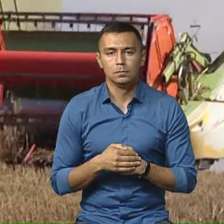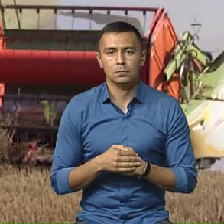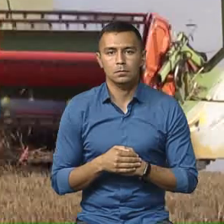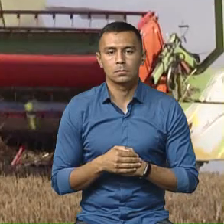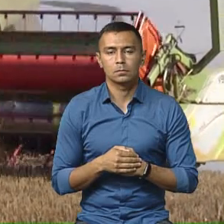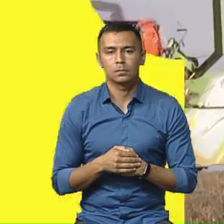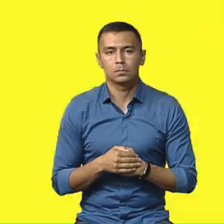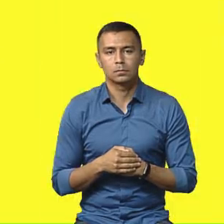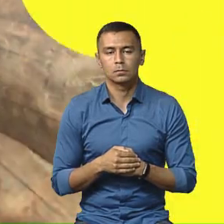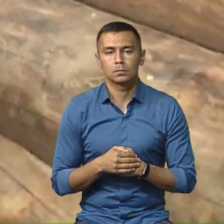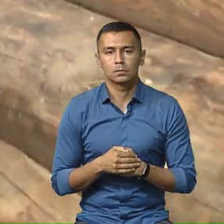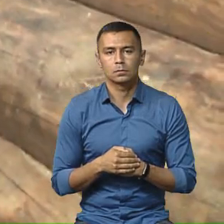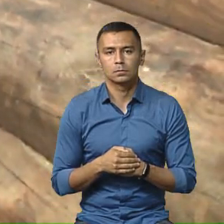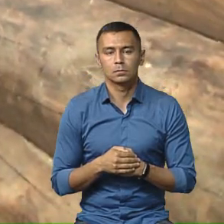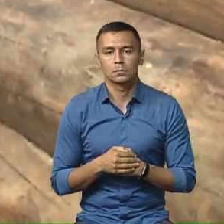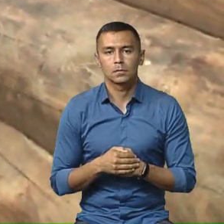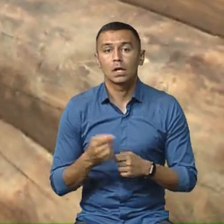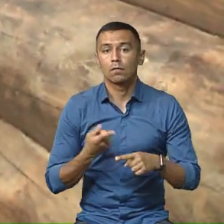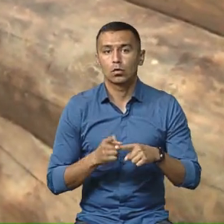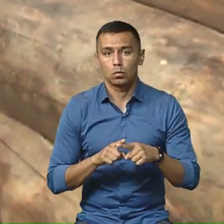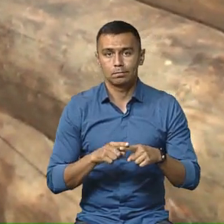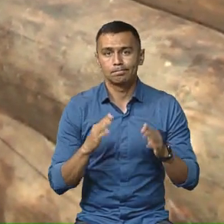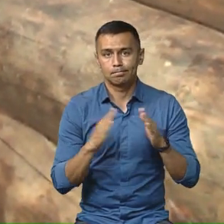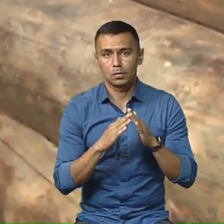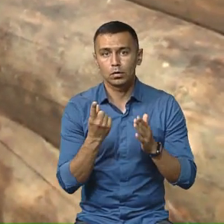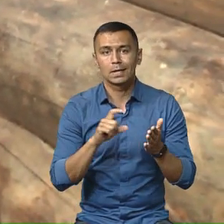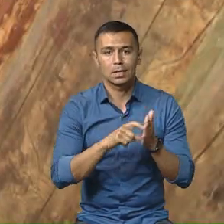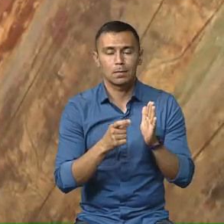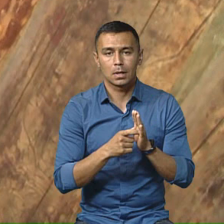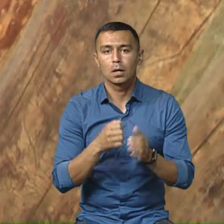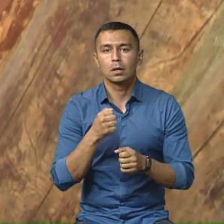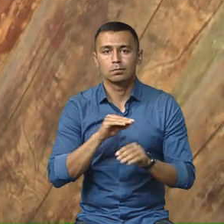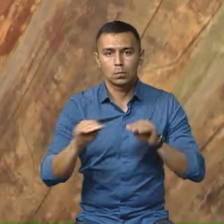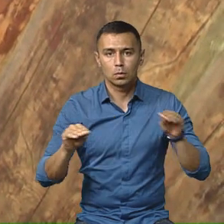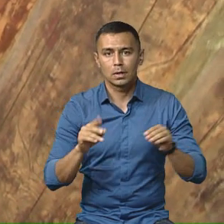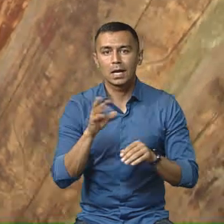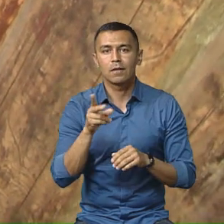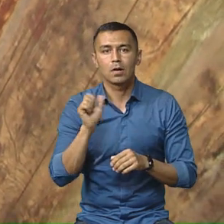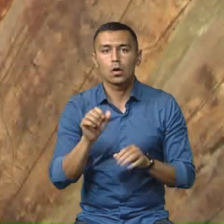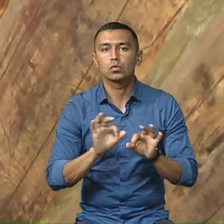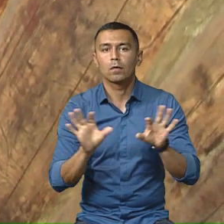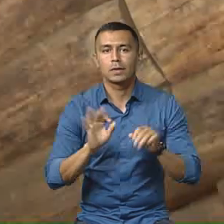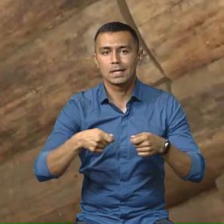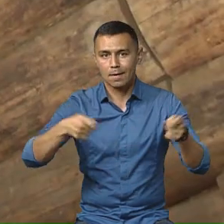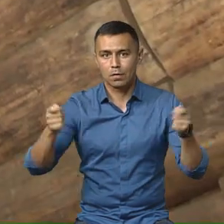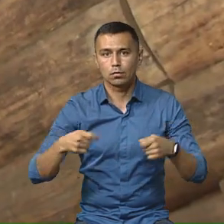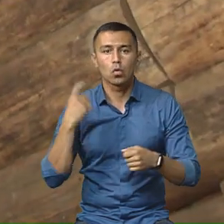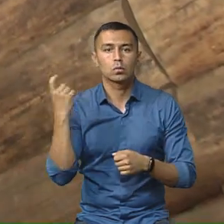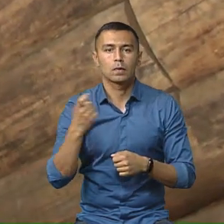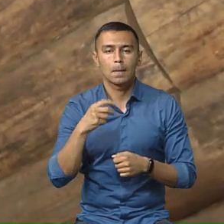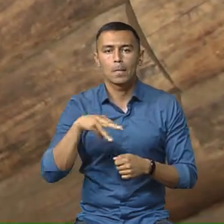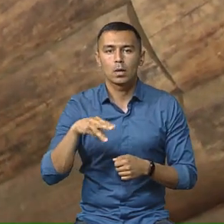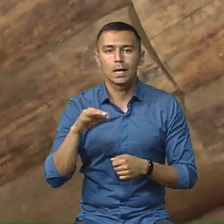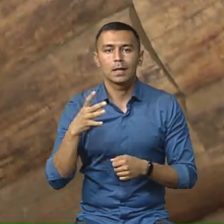Хмельниччина. У цьому приміщенні в одній із кімнат тиру облаштовують криївку, розповідає завідувач господарством